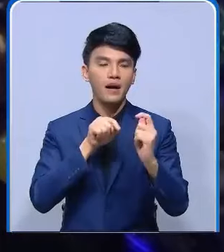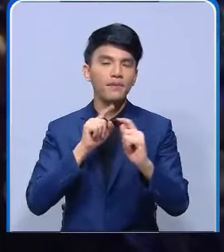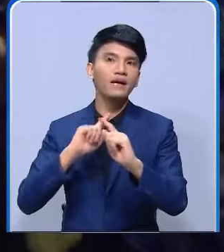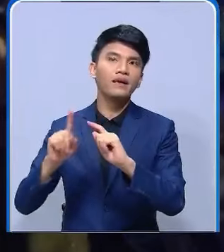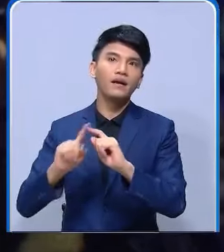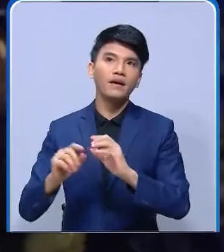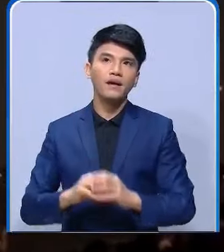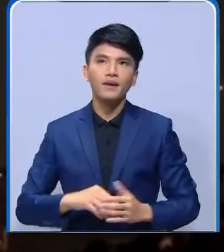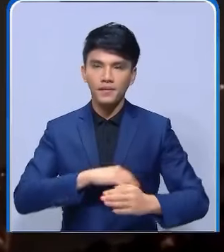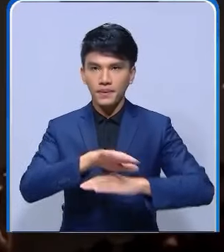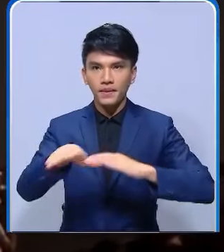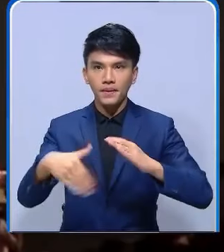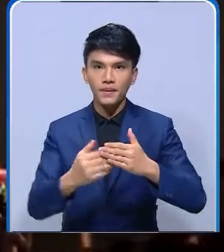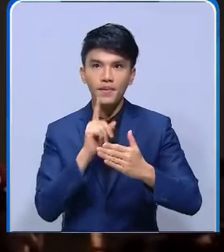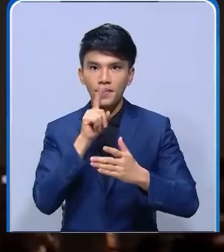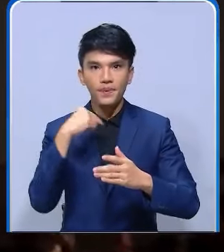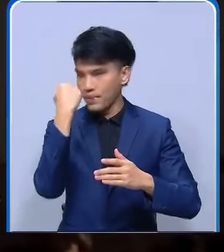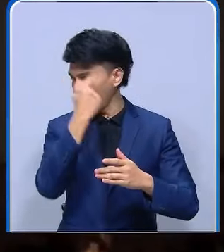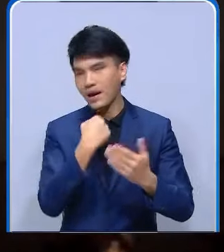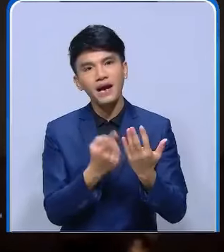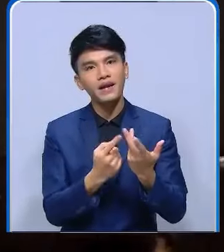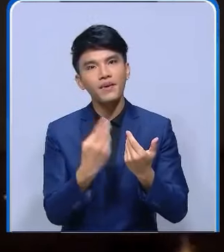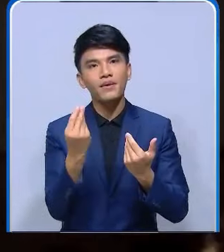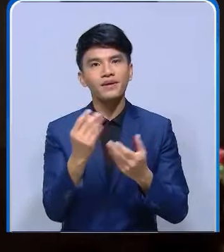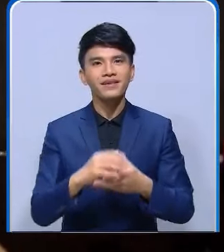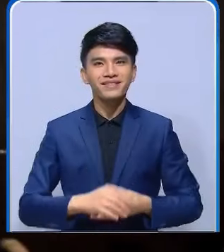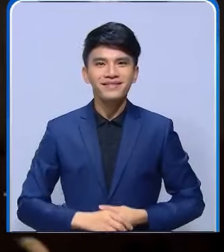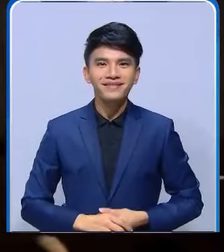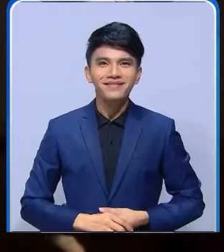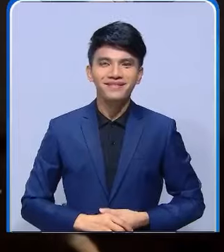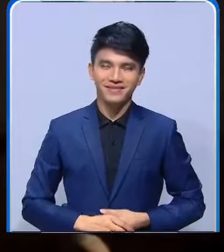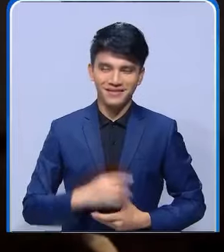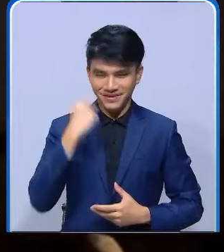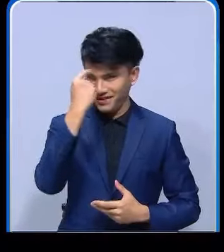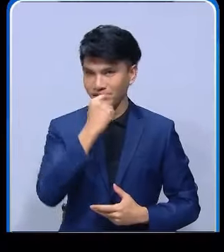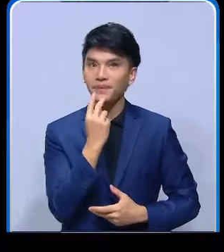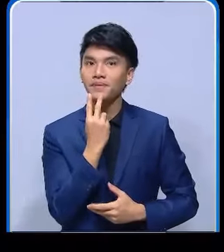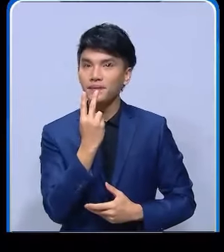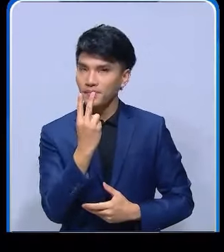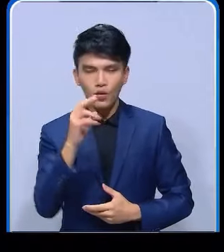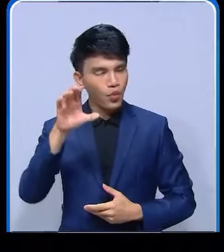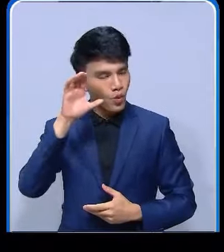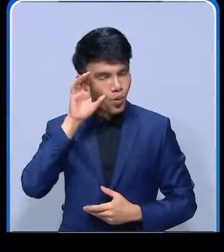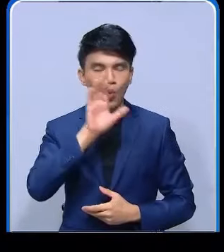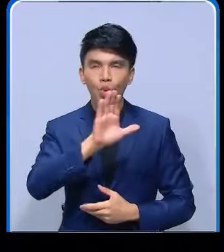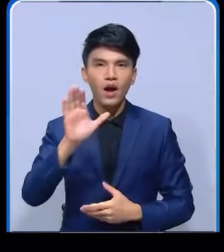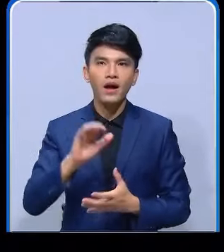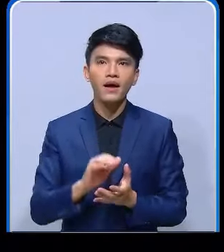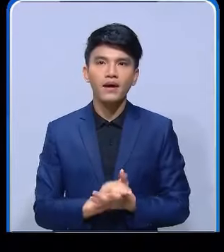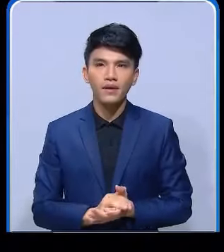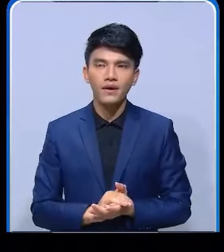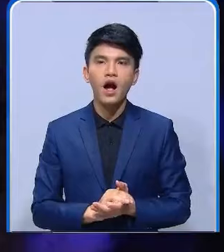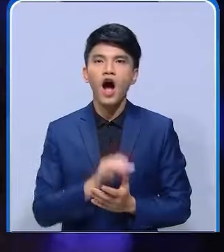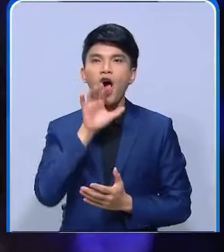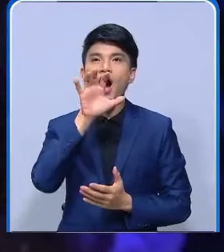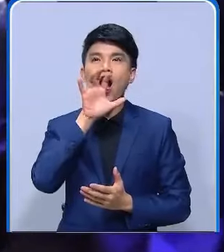ามีเกือบทั้งหมดก็เลยถามคุณผู้ชมนะมีใครนับได้กี่ลูกบ้างเมื่อคืนนี้นะคะใครที่ไปดูบางคนก็ตามความเชื่อนะพอขึ้นมาก็โห่ร้